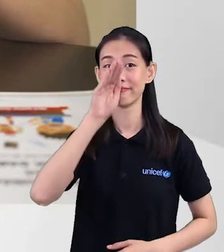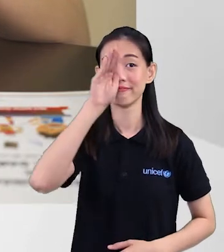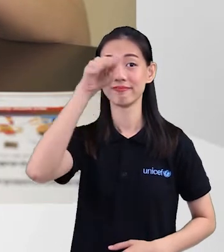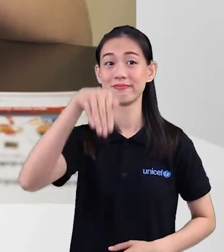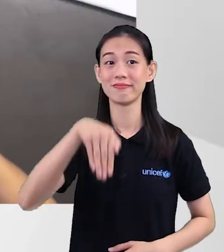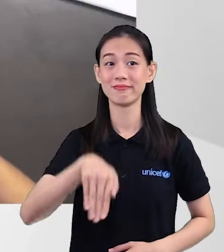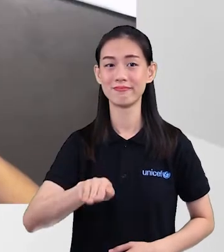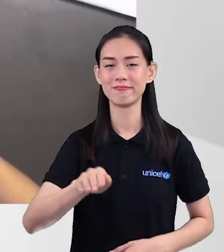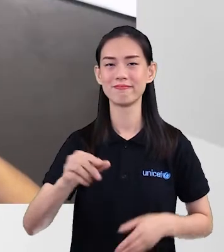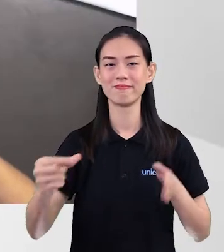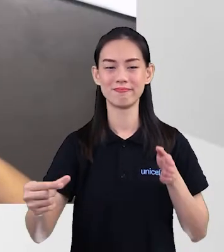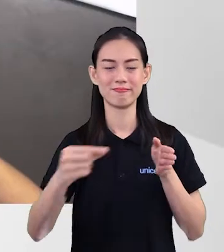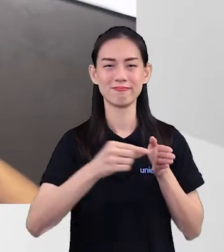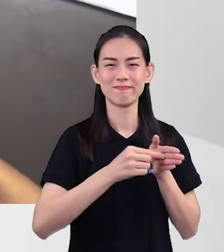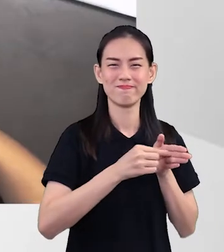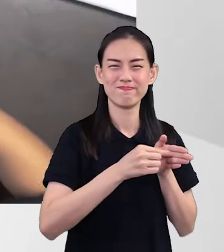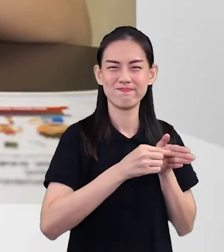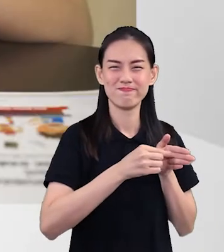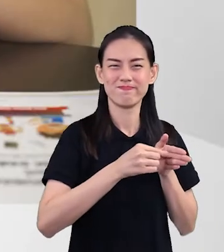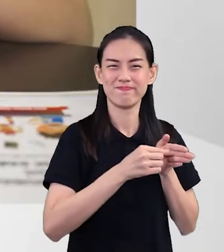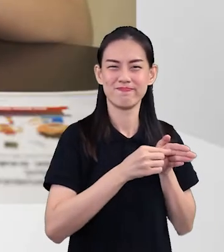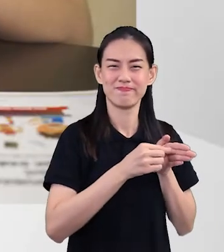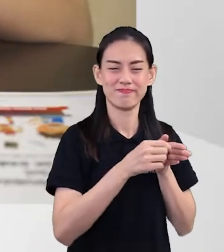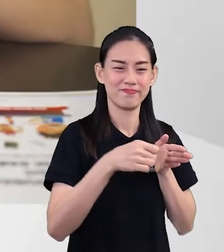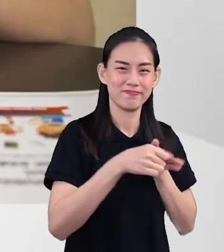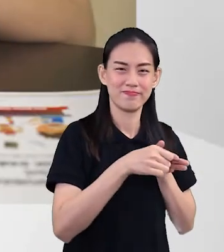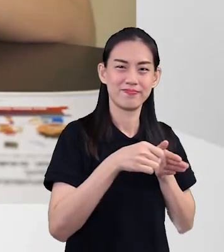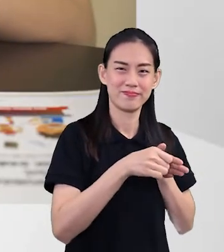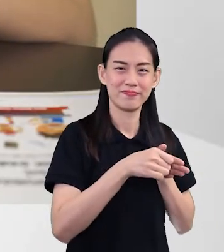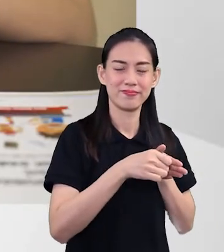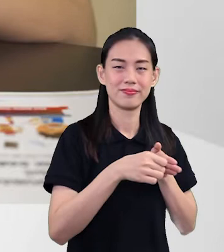Skru dengan ketat dan gamkan lengan tersebut pada belalai gajah.